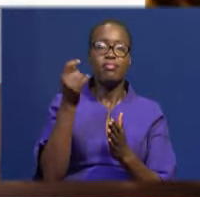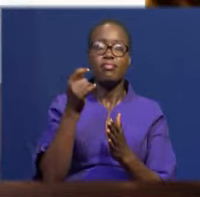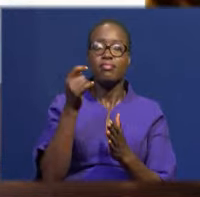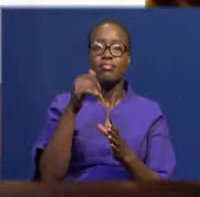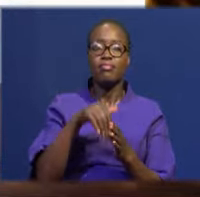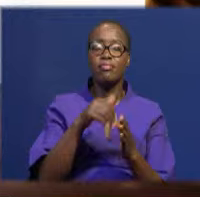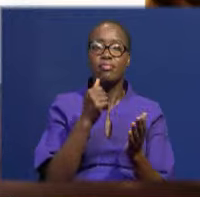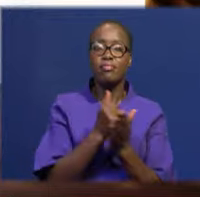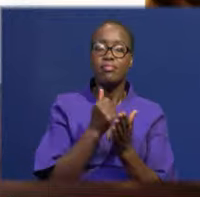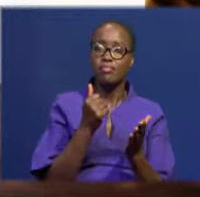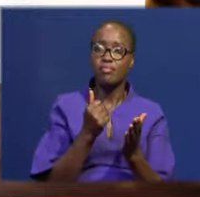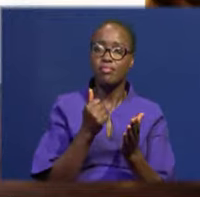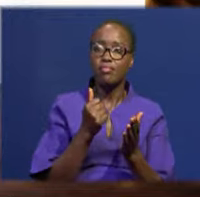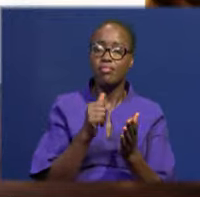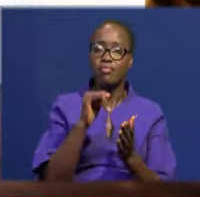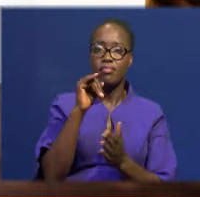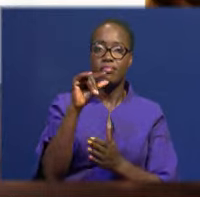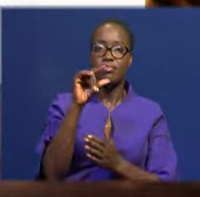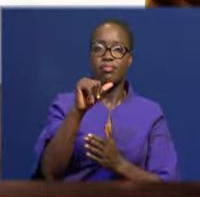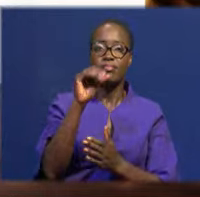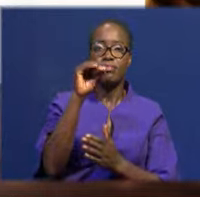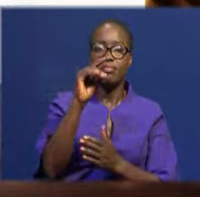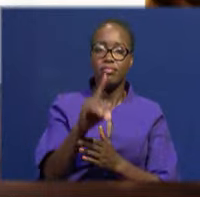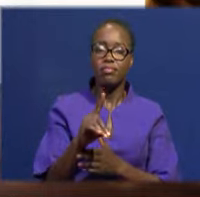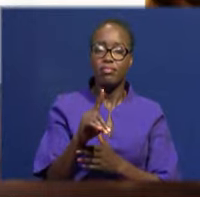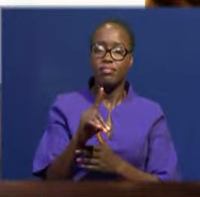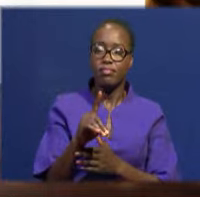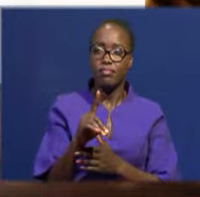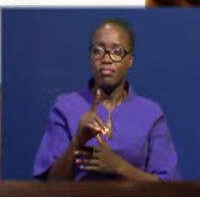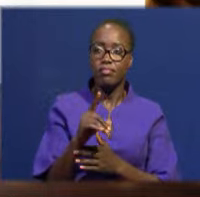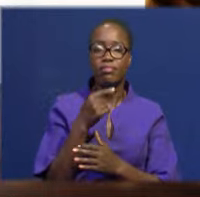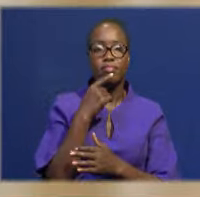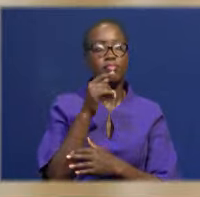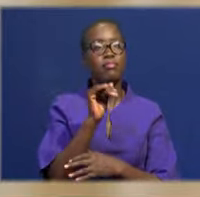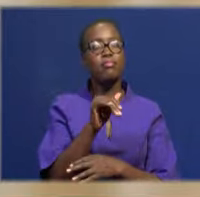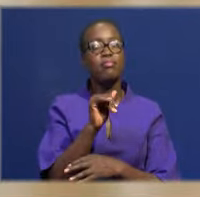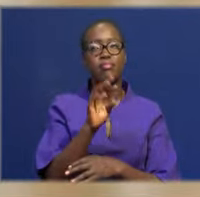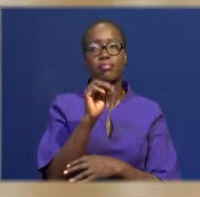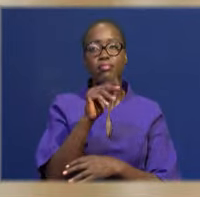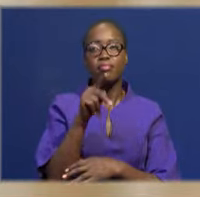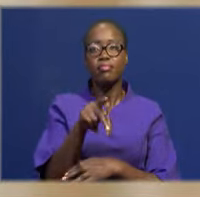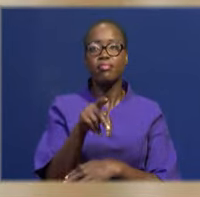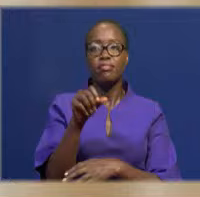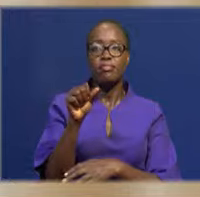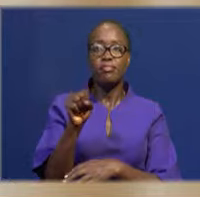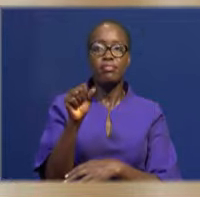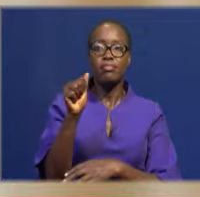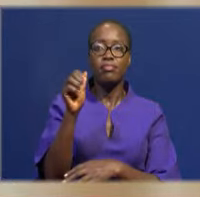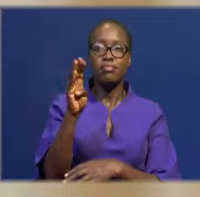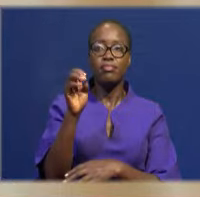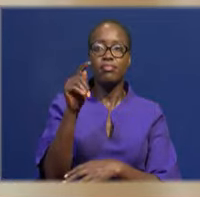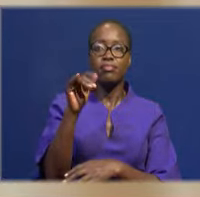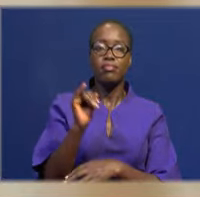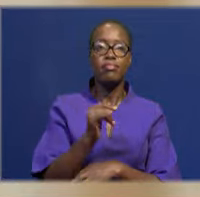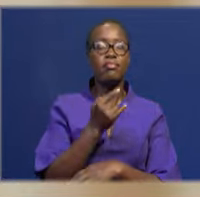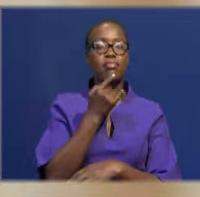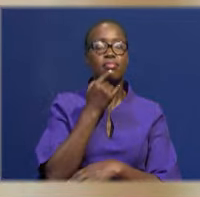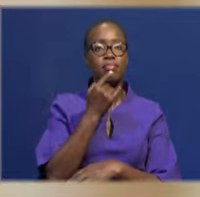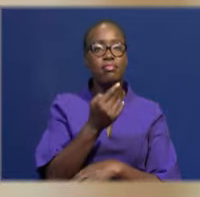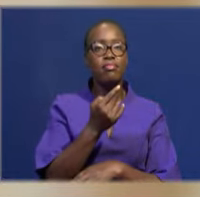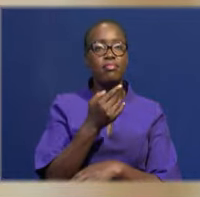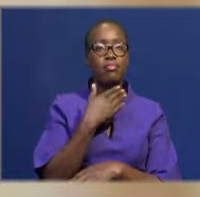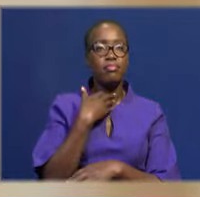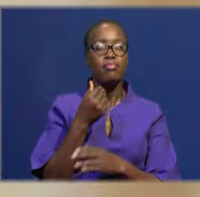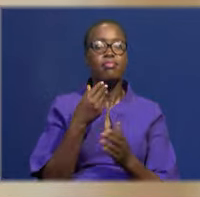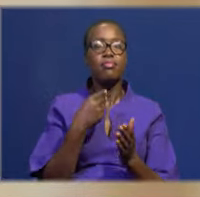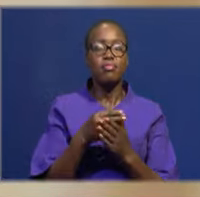katika ofisi ya shirika la IGAD nchini Djibouti, amesema mbunge wa Saboti Caleb Amisi alimwambia alihitaji